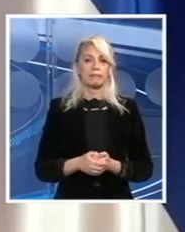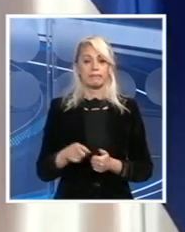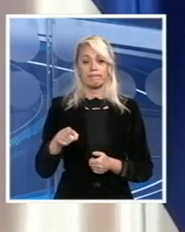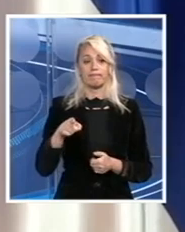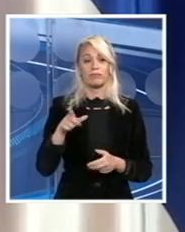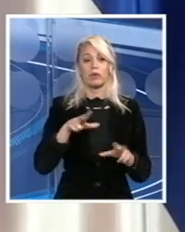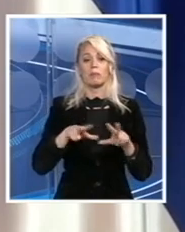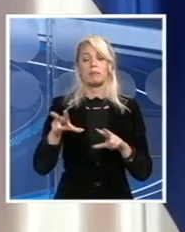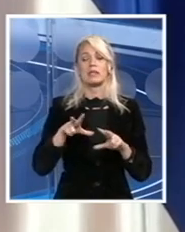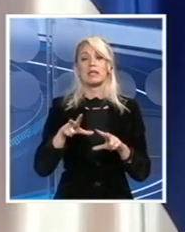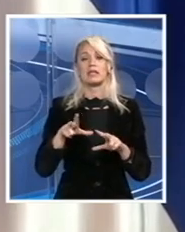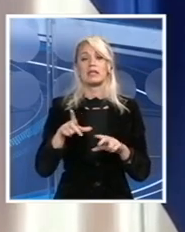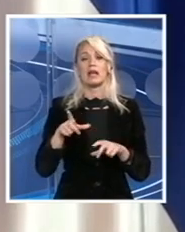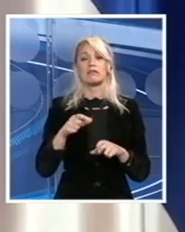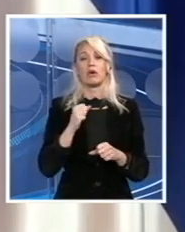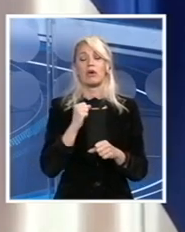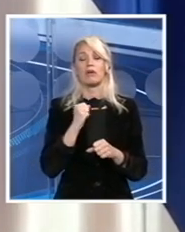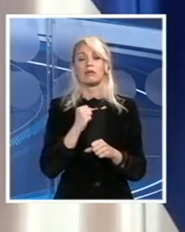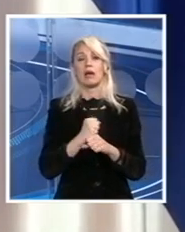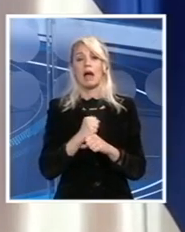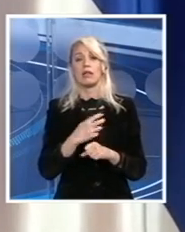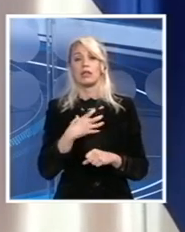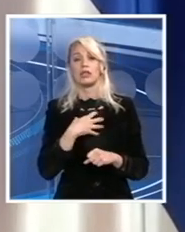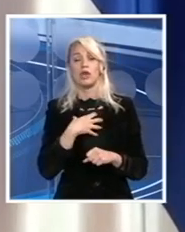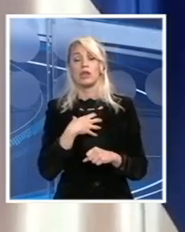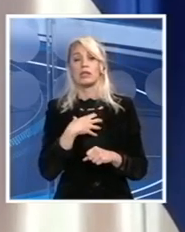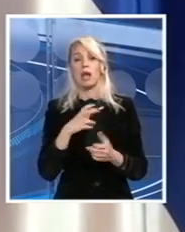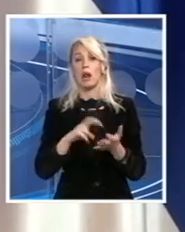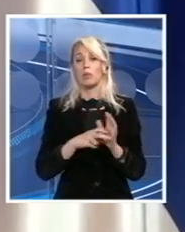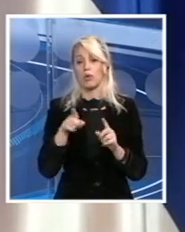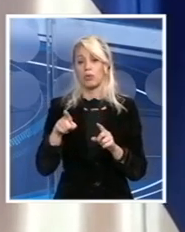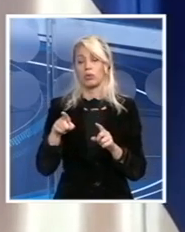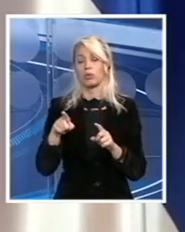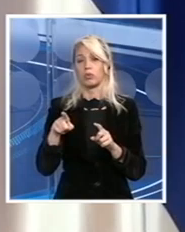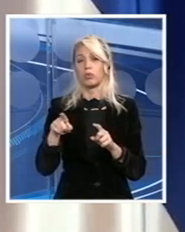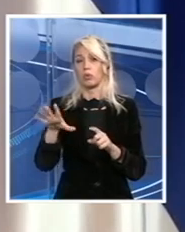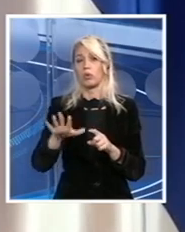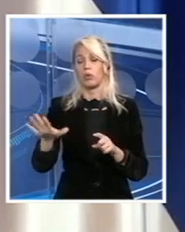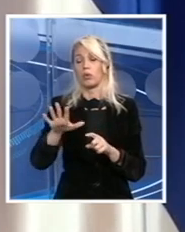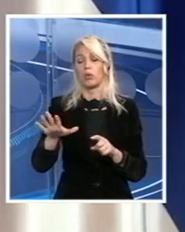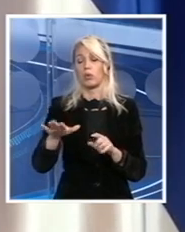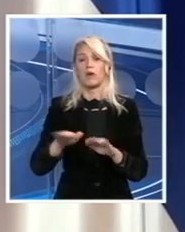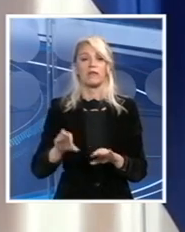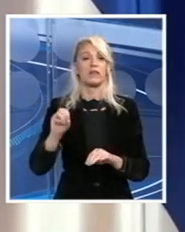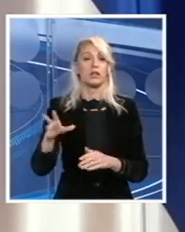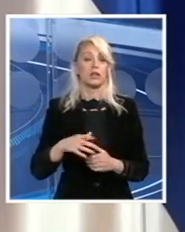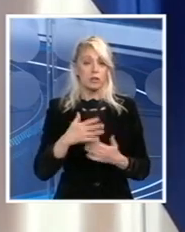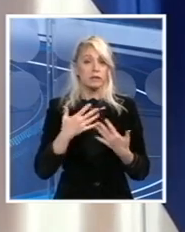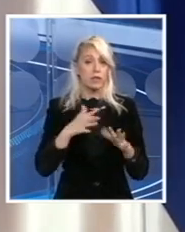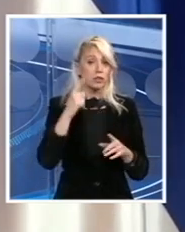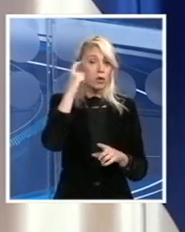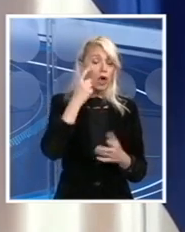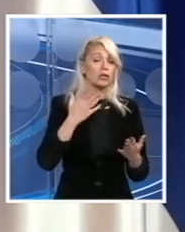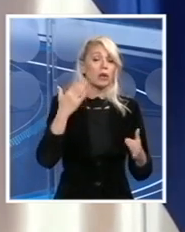ministarstva za rad i socijalnu politiku, gde pripadaju i vrtići. I o tome se razmišlja i bit će onako kako